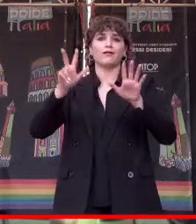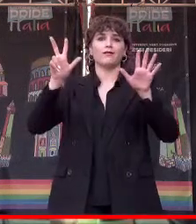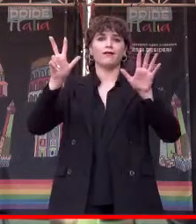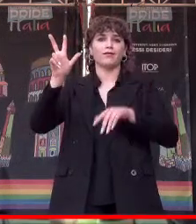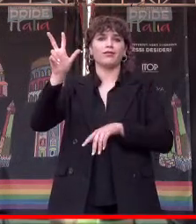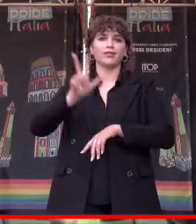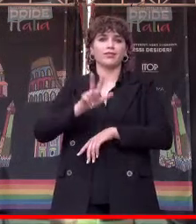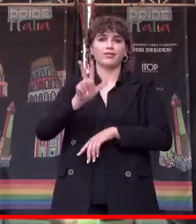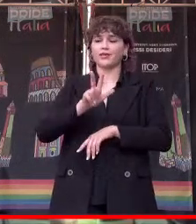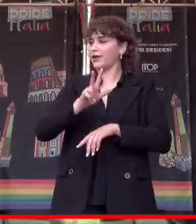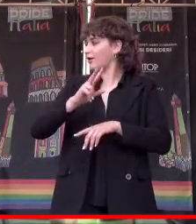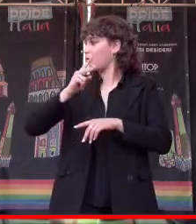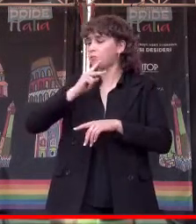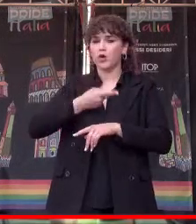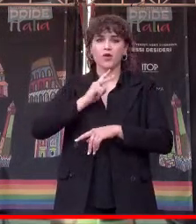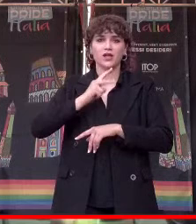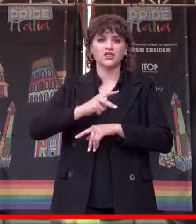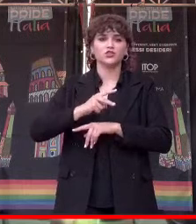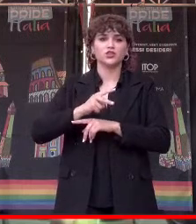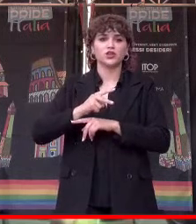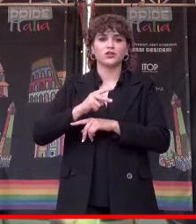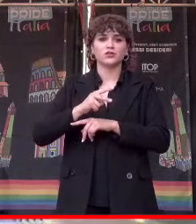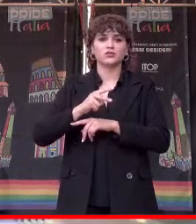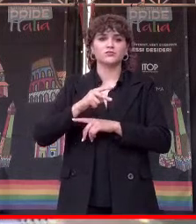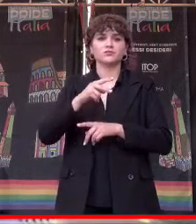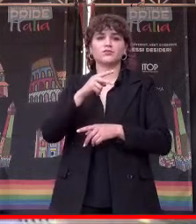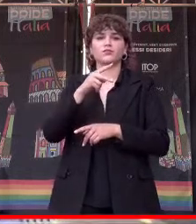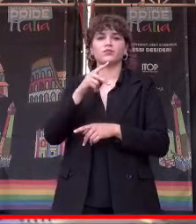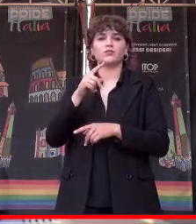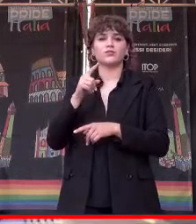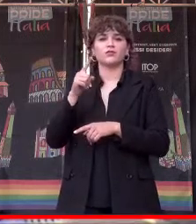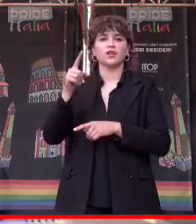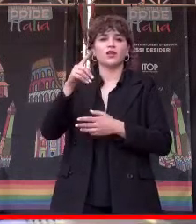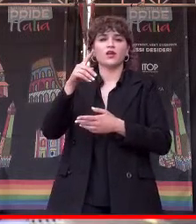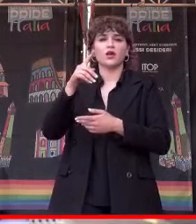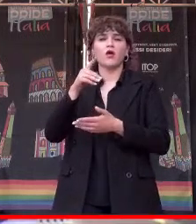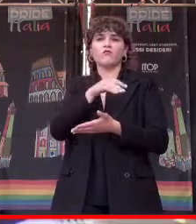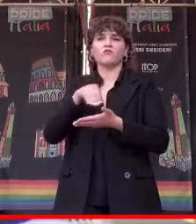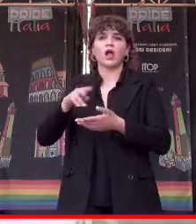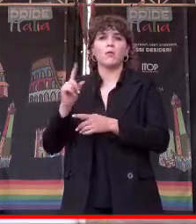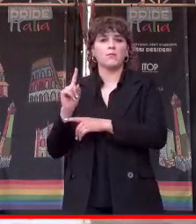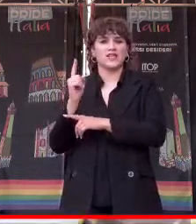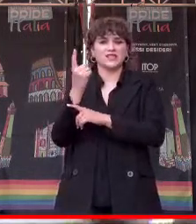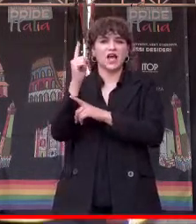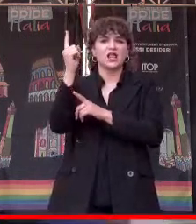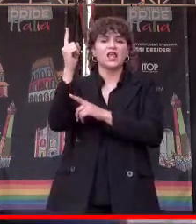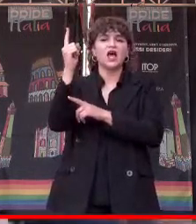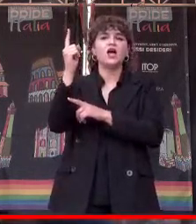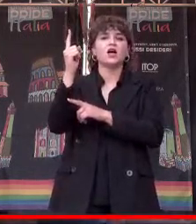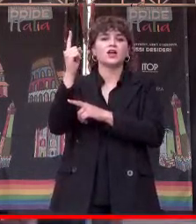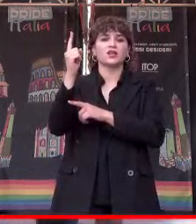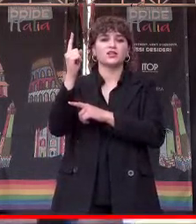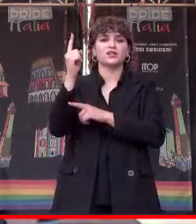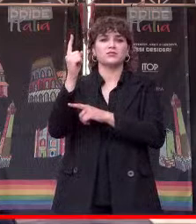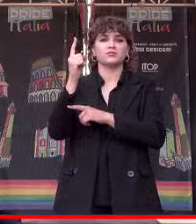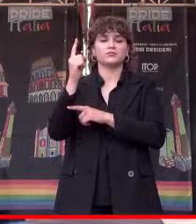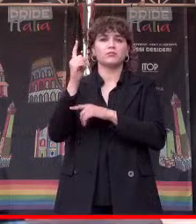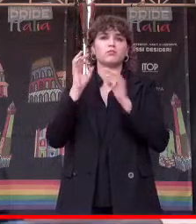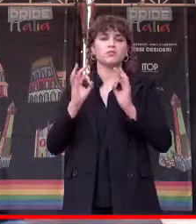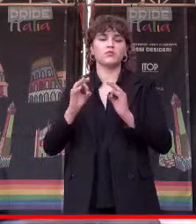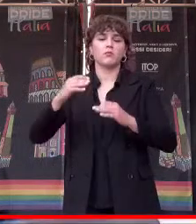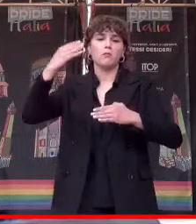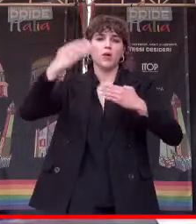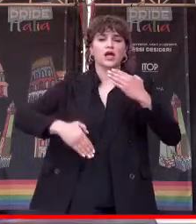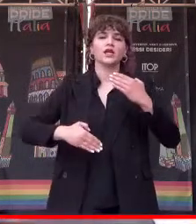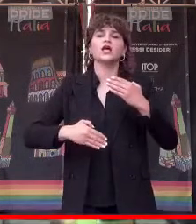riunione, la alla Pisana, però via della Pisana è una barriera già da sola, la Pisana è già una barriera. Esatto. E